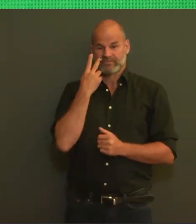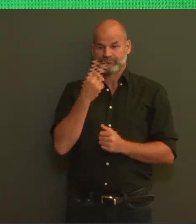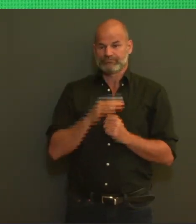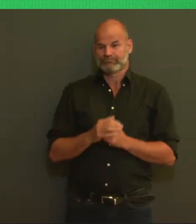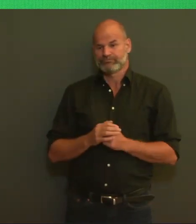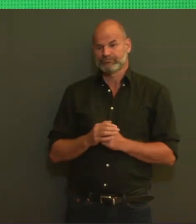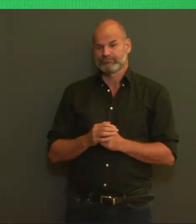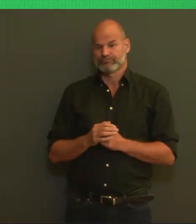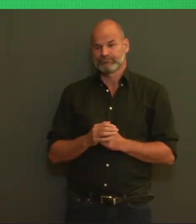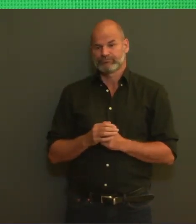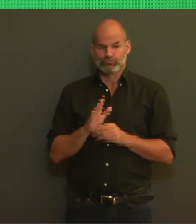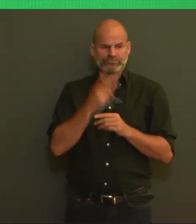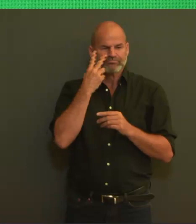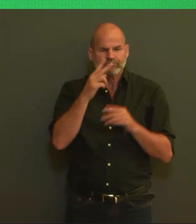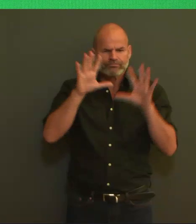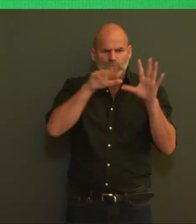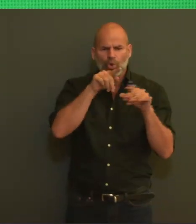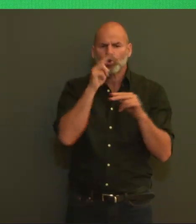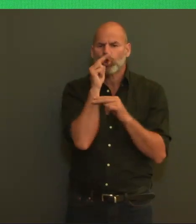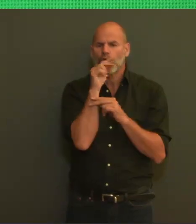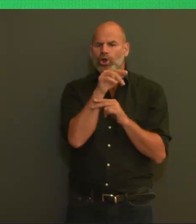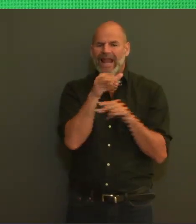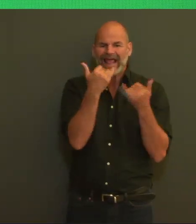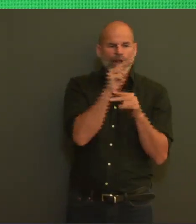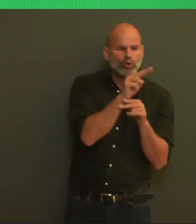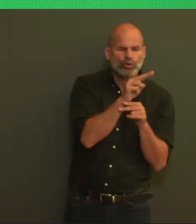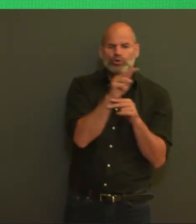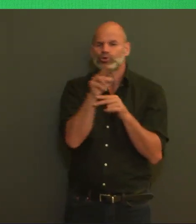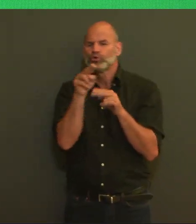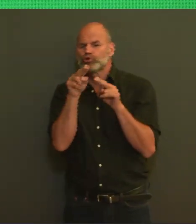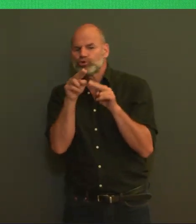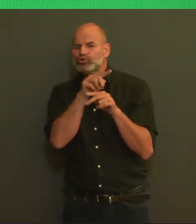groen staat, wat staat voor gezellig drukte,